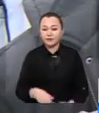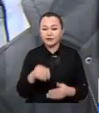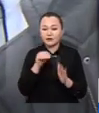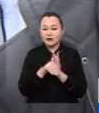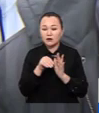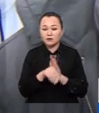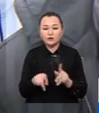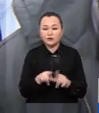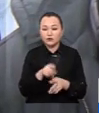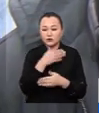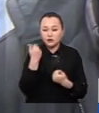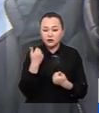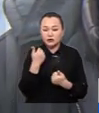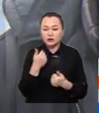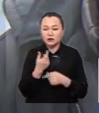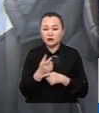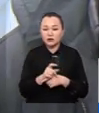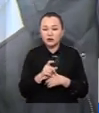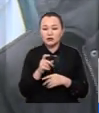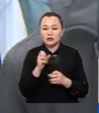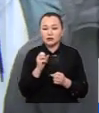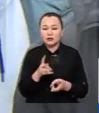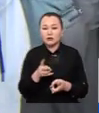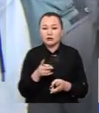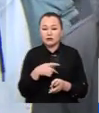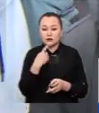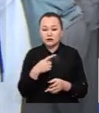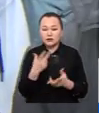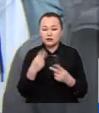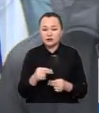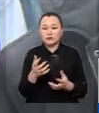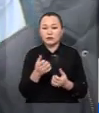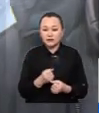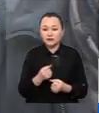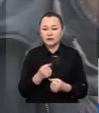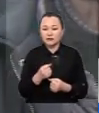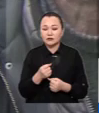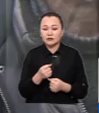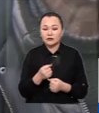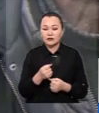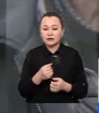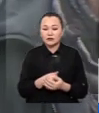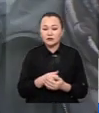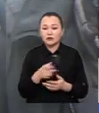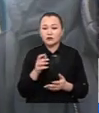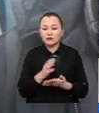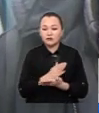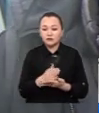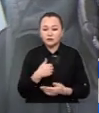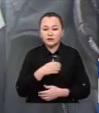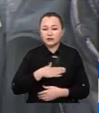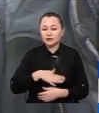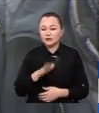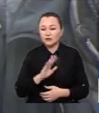Накоплений таких нету. Тормозки, это же все надо, как говорится, где-то брать. Поэтому, ну, в общем, мы